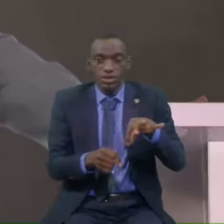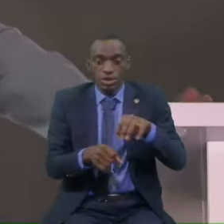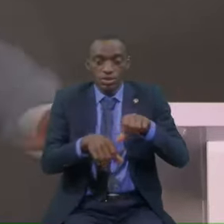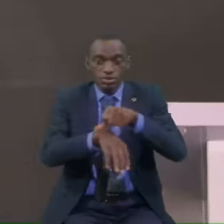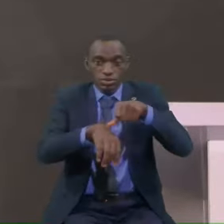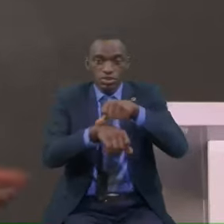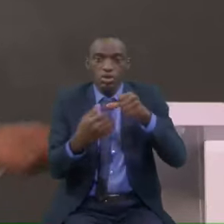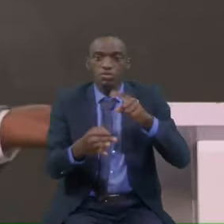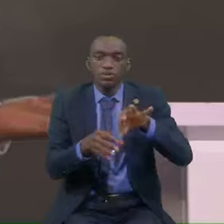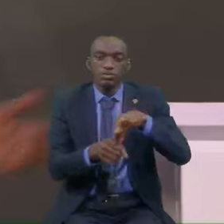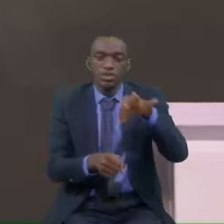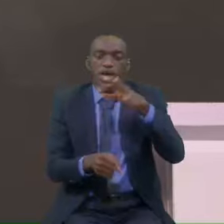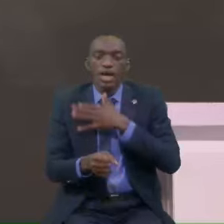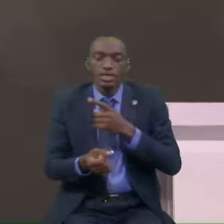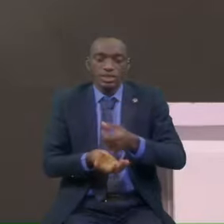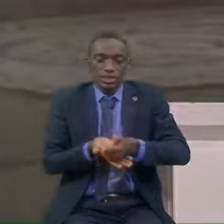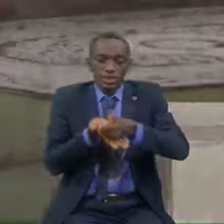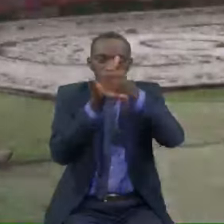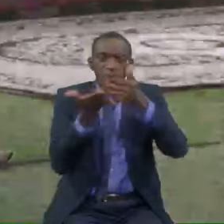vous avez la capacité de l'Esprit,